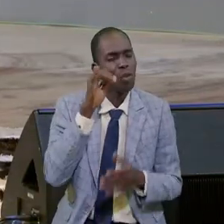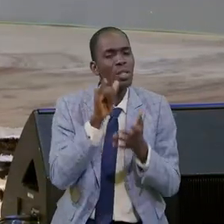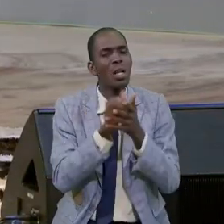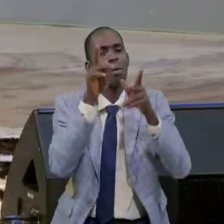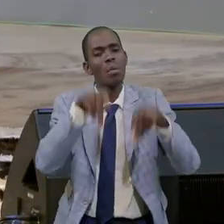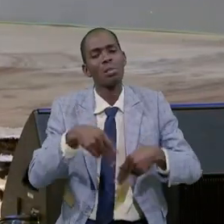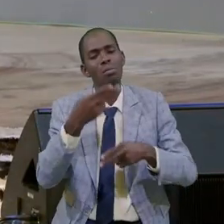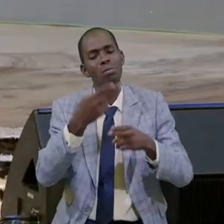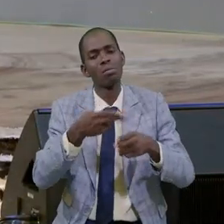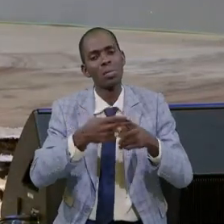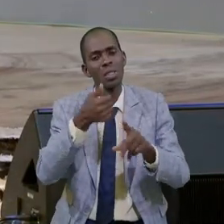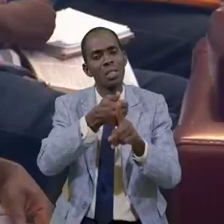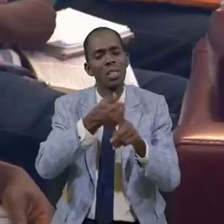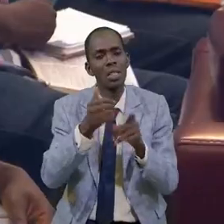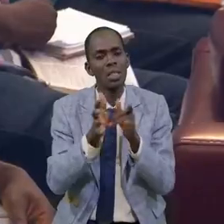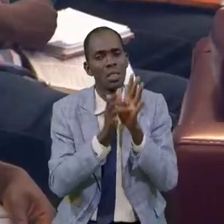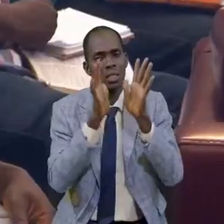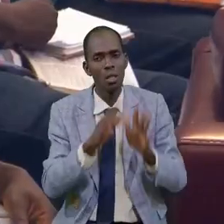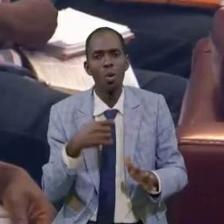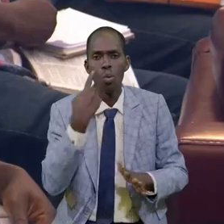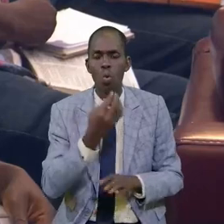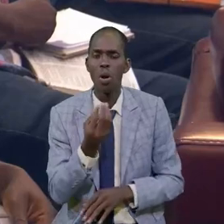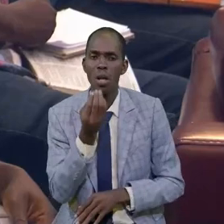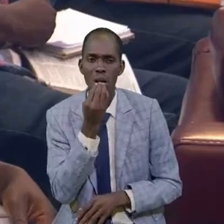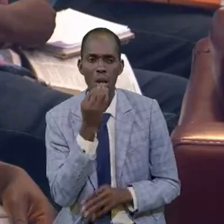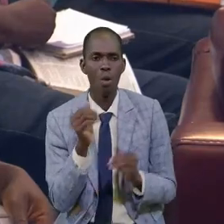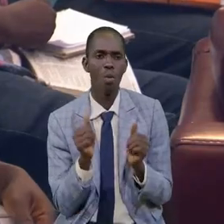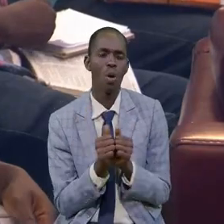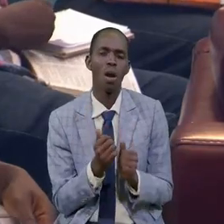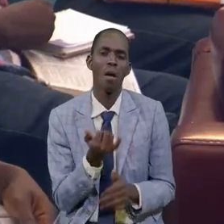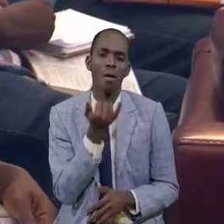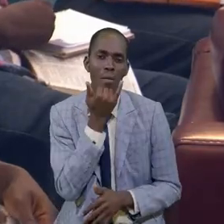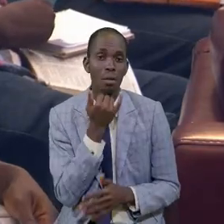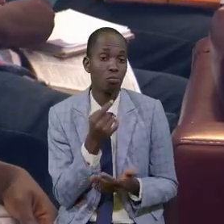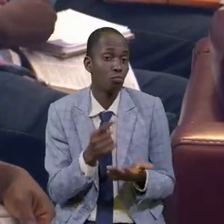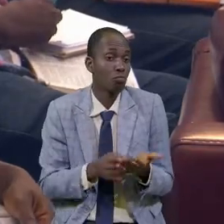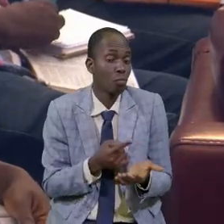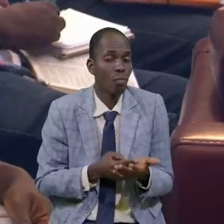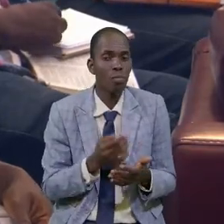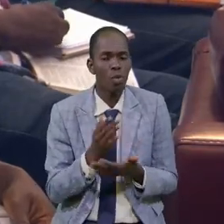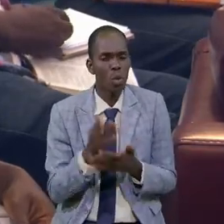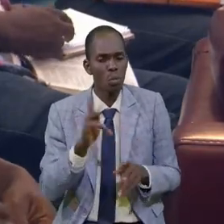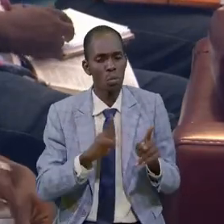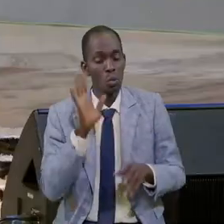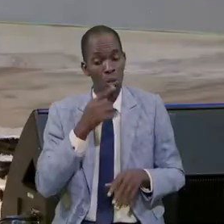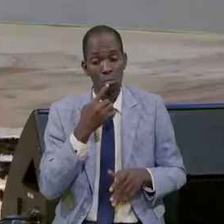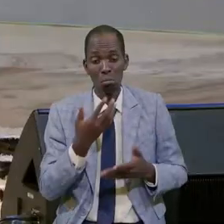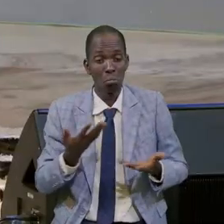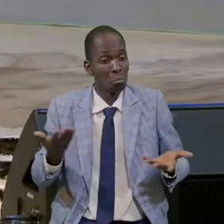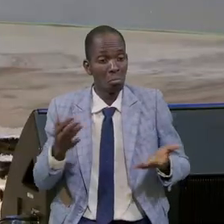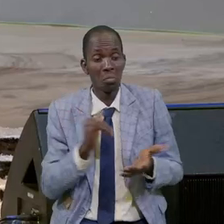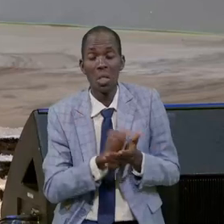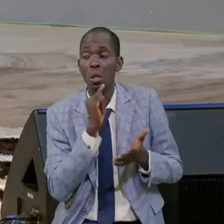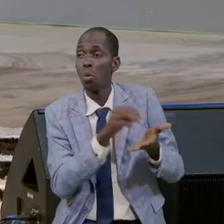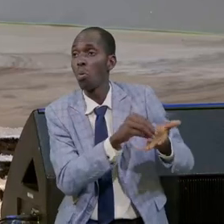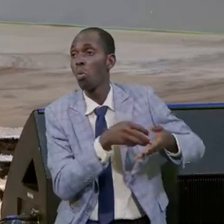soi-disant chrétien qui mange avec scandale, avec une pierre d'achoppement. Parfois, les gens vont dire que